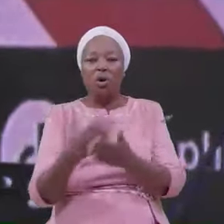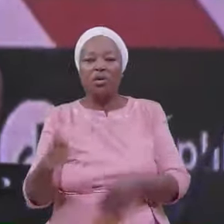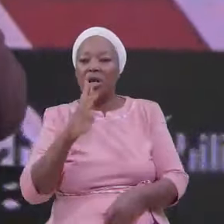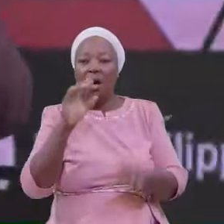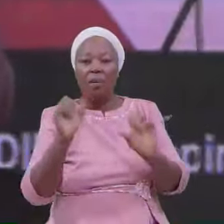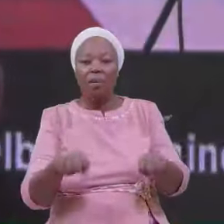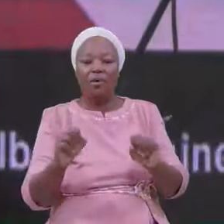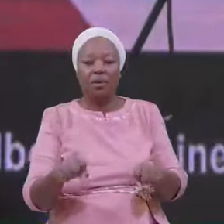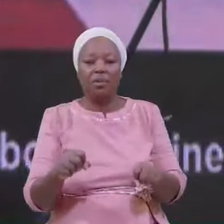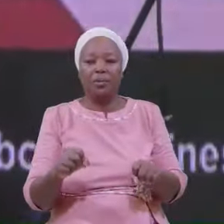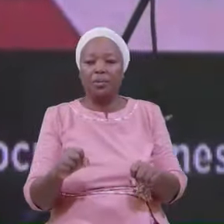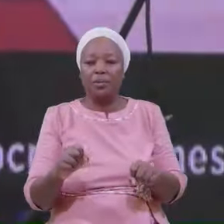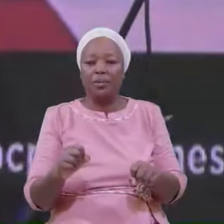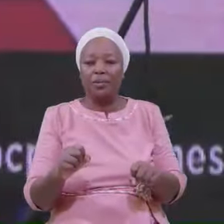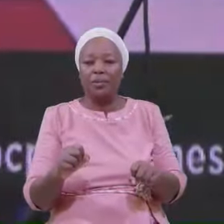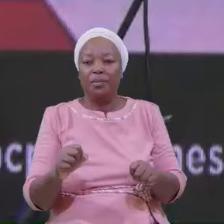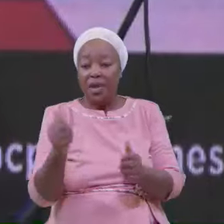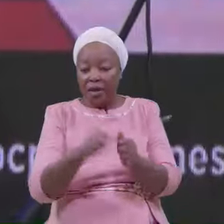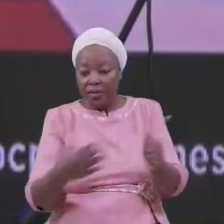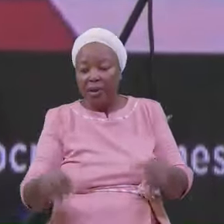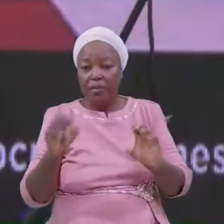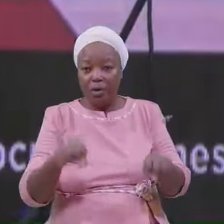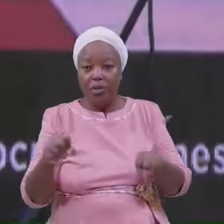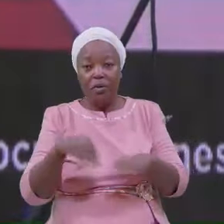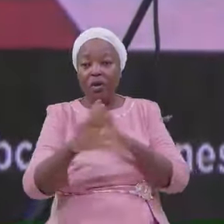ay posible. Everything possible in your life.